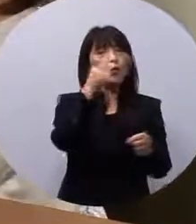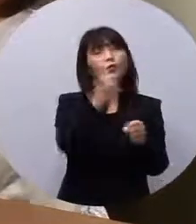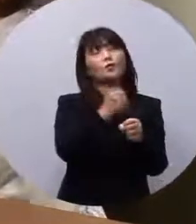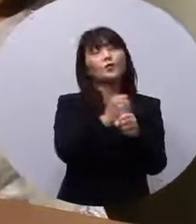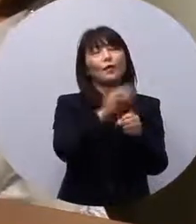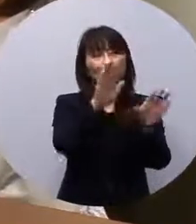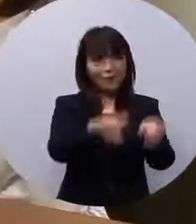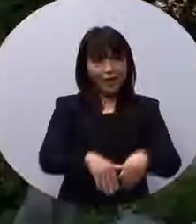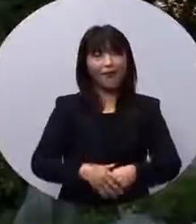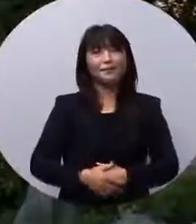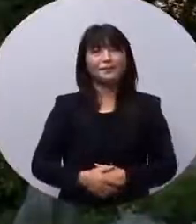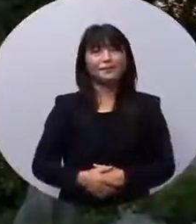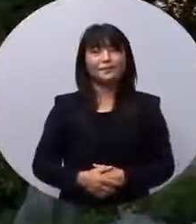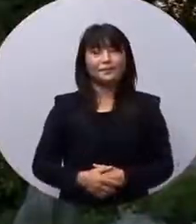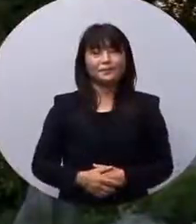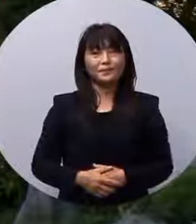い、